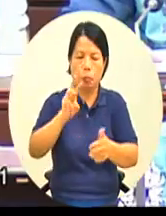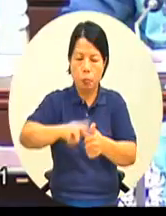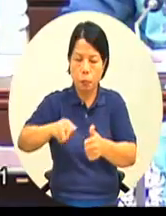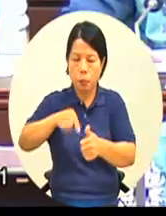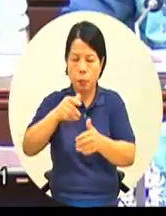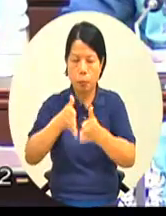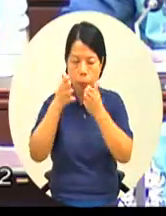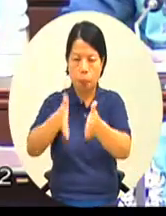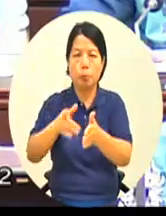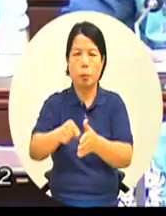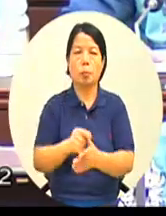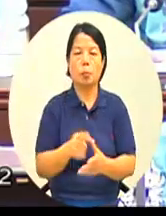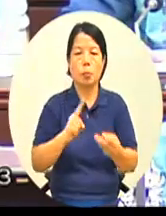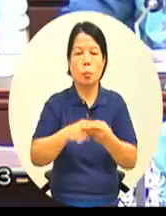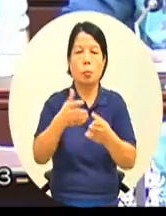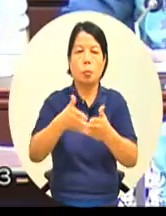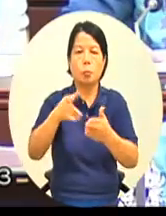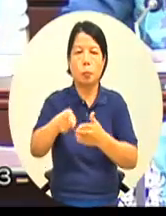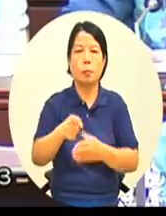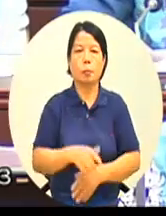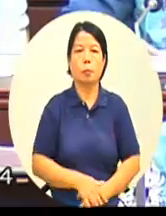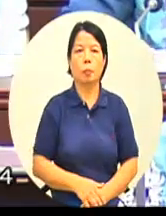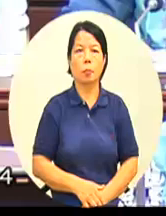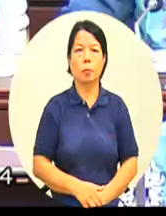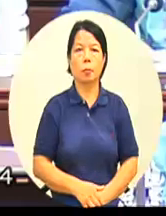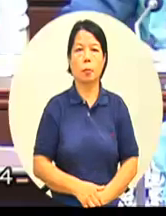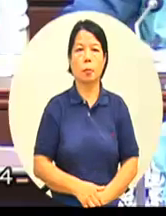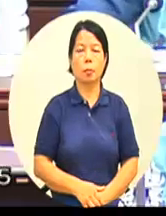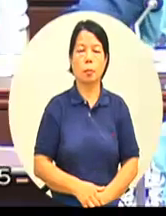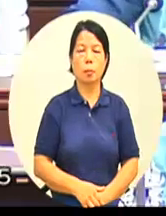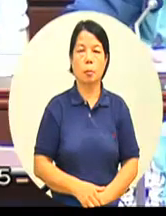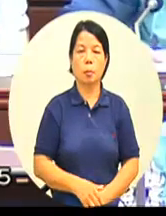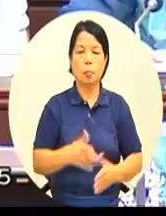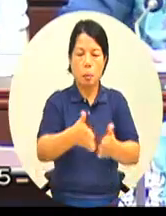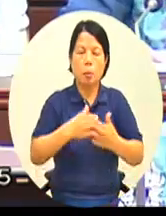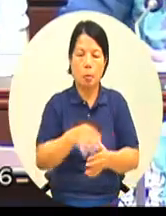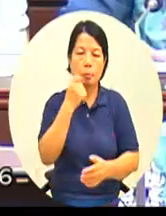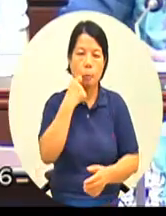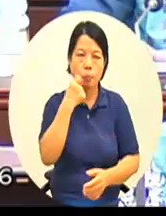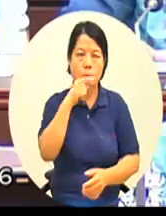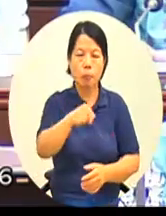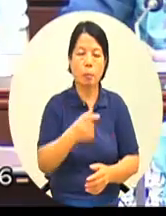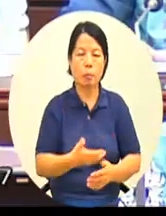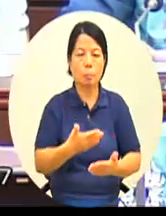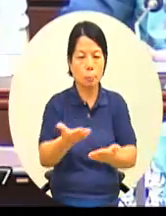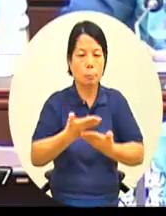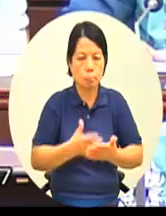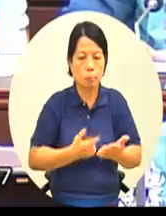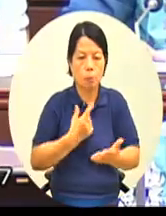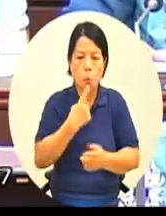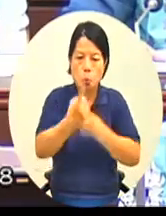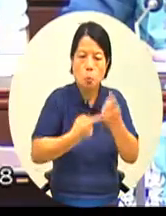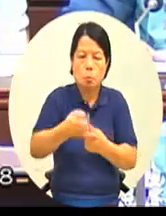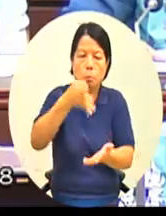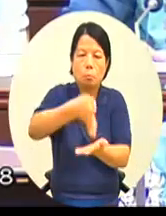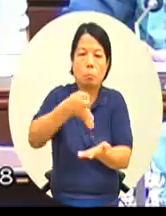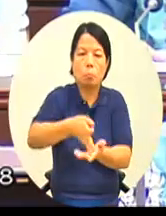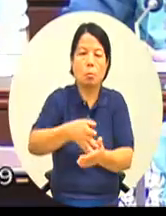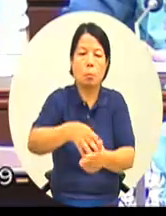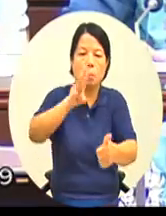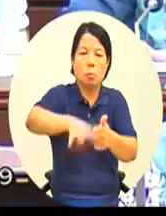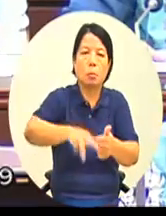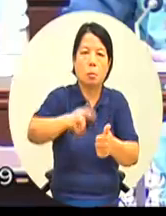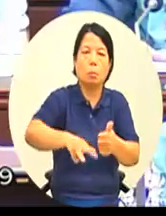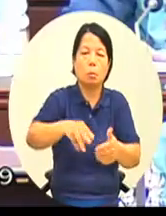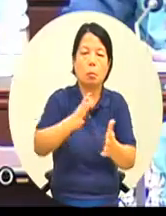务人员为主要的这个部分。那所以你要怎么样愿意让他们来参与这个领域，当然他的薪